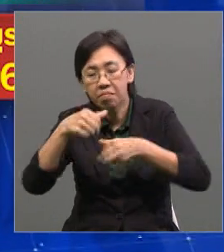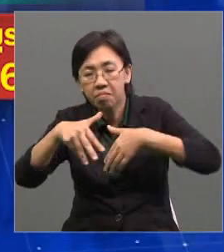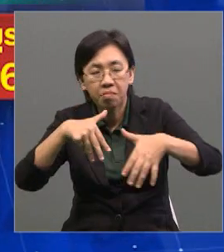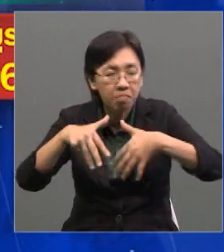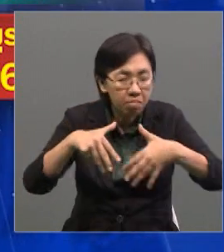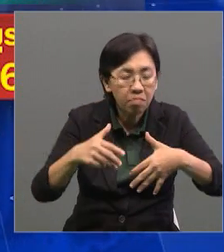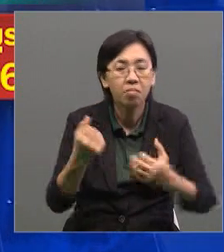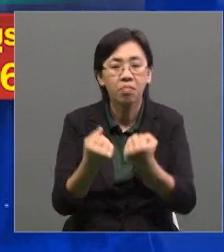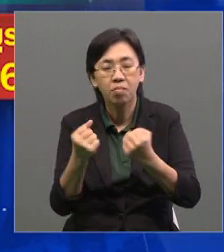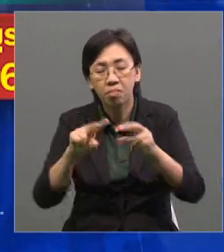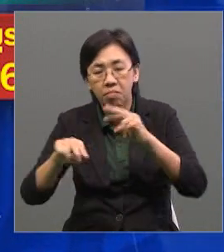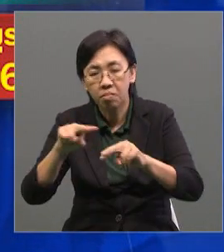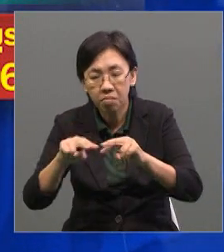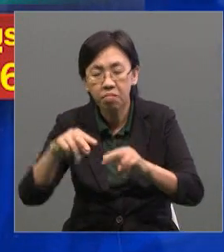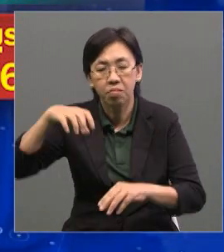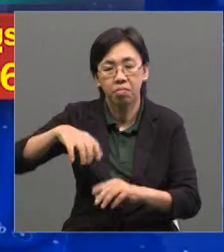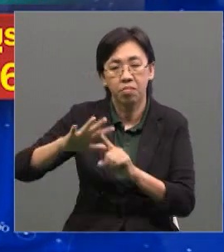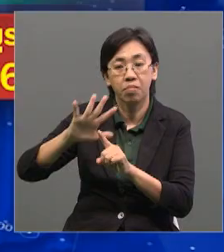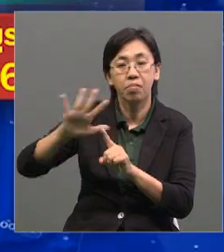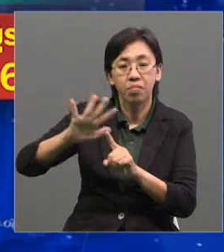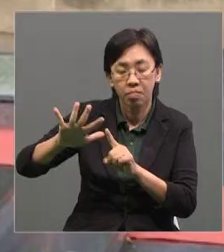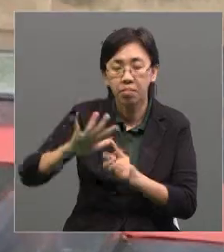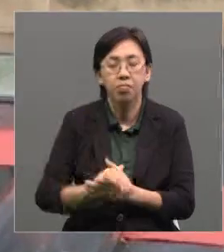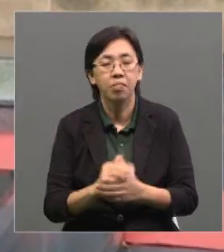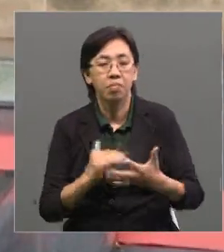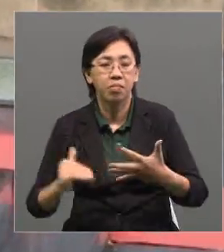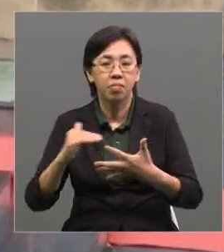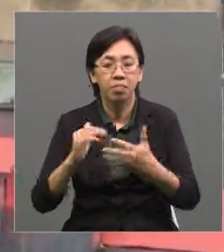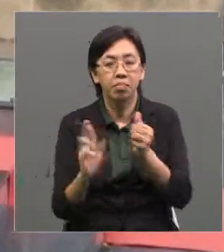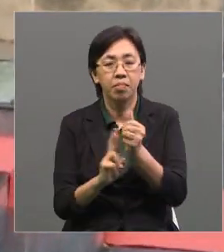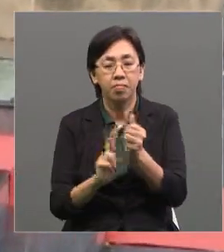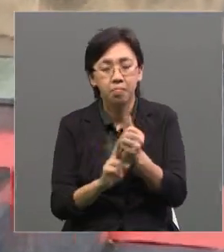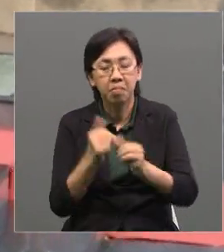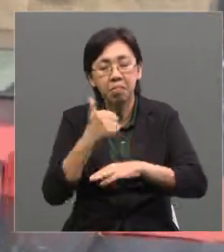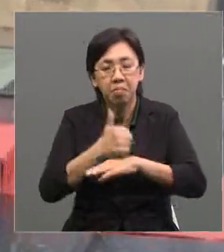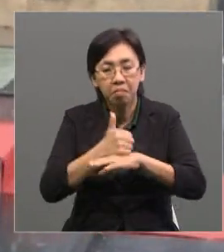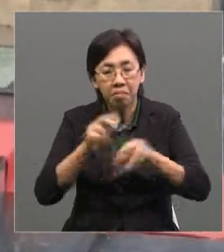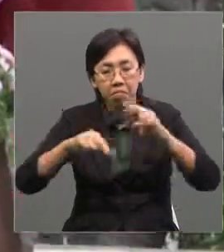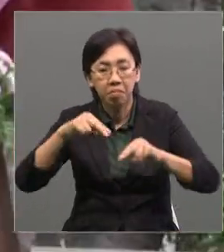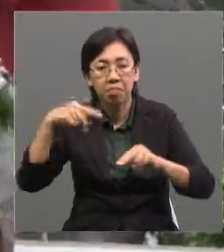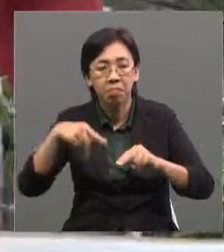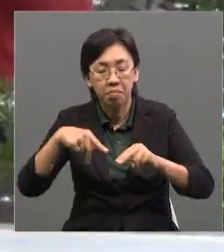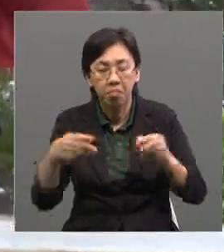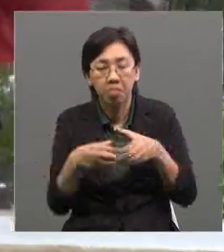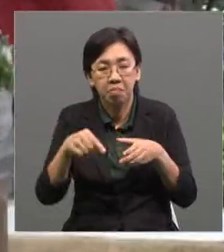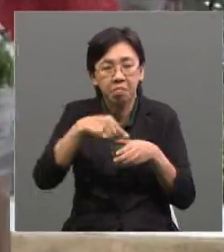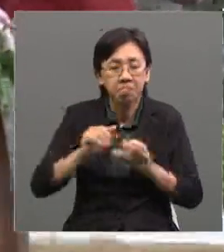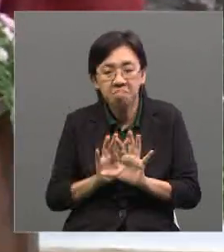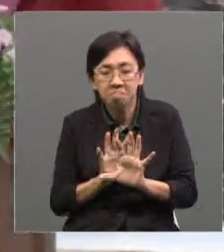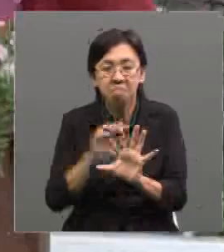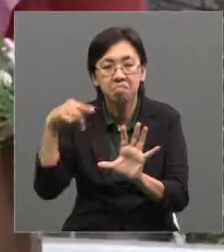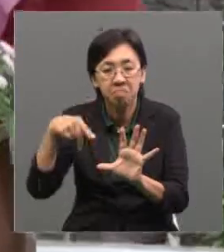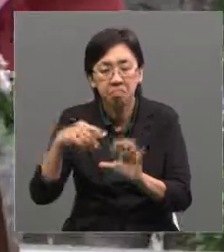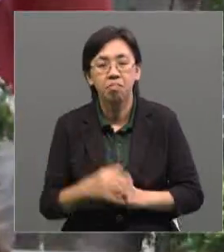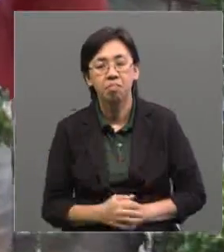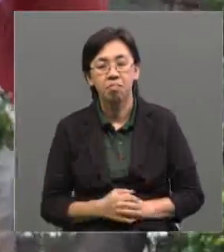คุมรถสายตรวจกองกำกับการ 5กระทั่งขึ้นเป็นรองผู้กำกับการปฏิบัติการพิเศษคอมมานโดนั่นเองนะคะจากนั้นก็